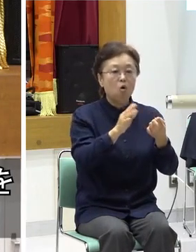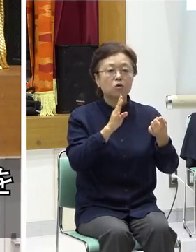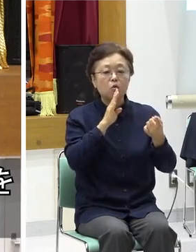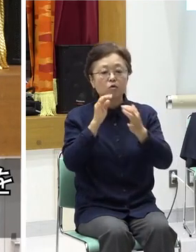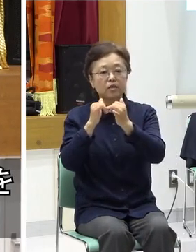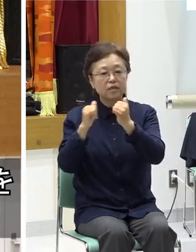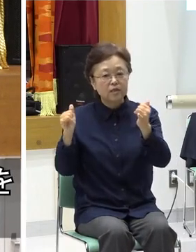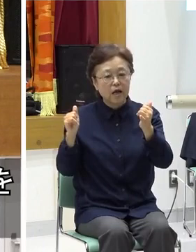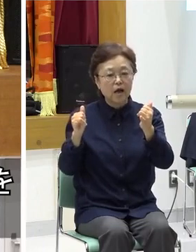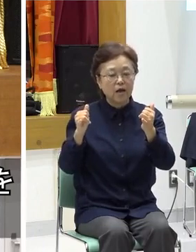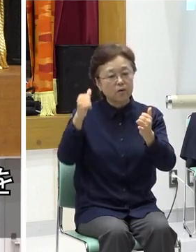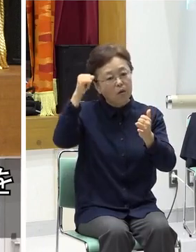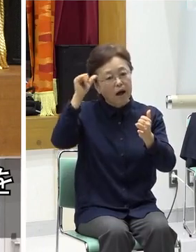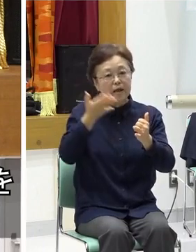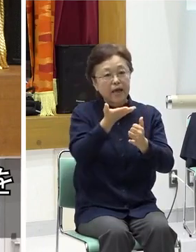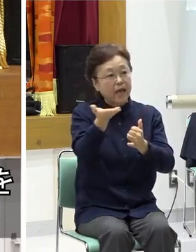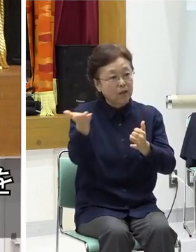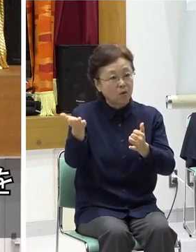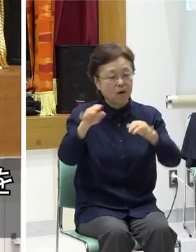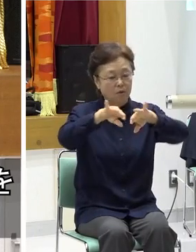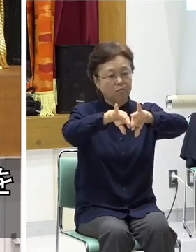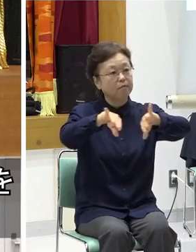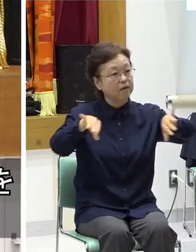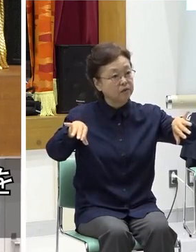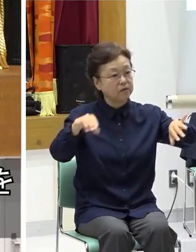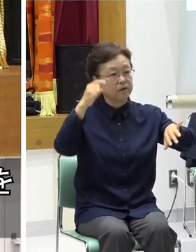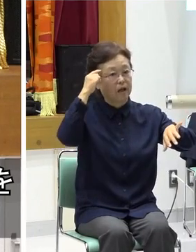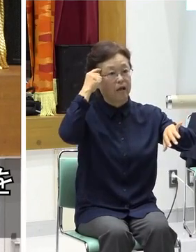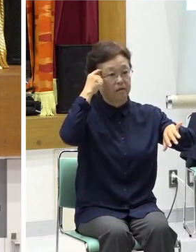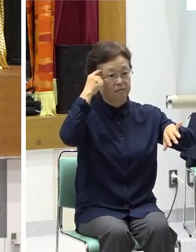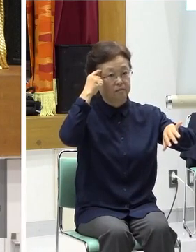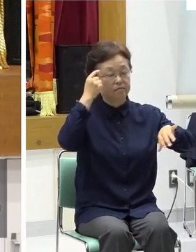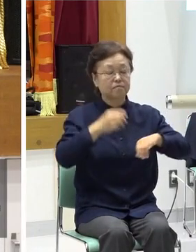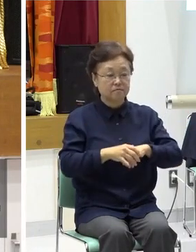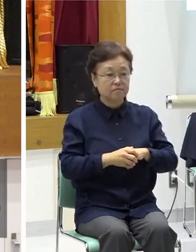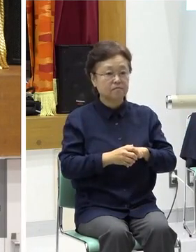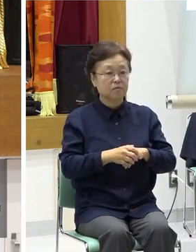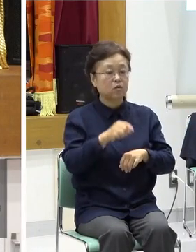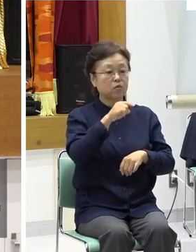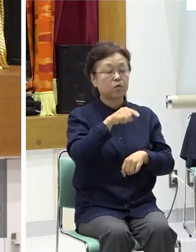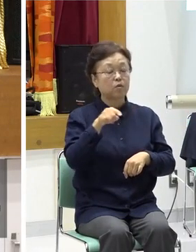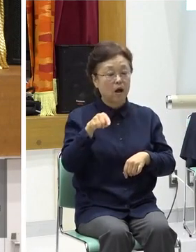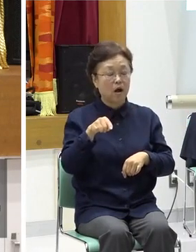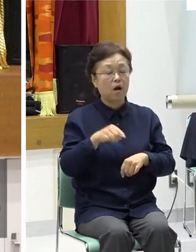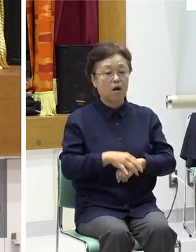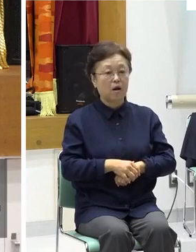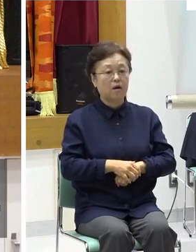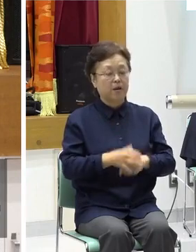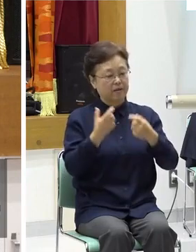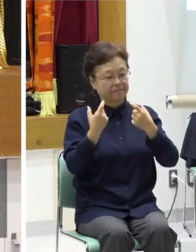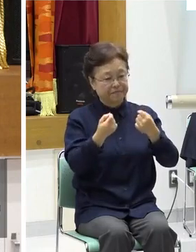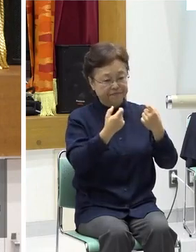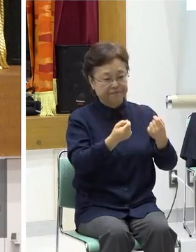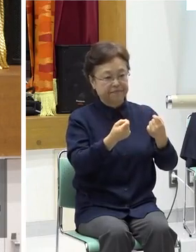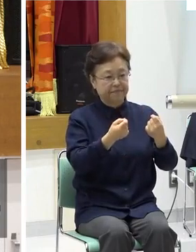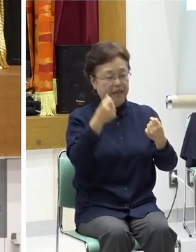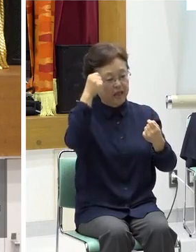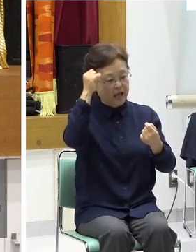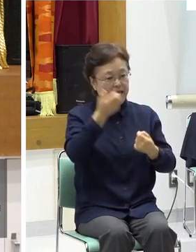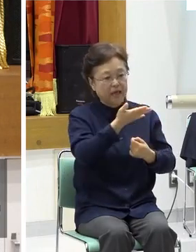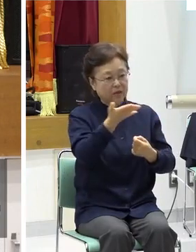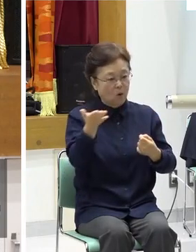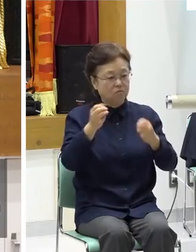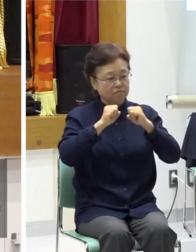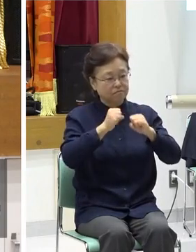アンケートというのを別に考えておりますので、それはそれで、きちっとアンケートを取っていきた